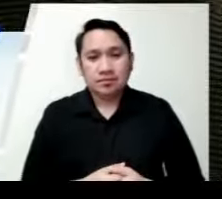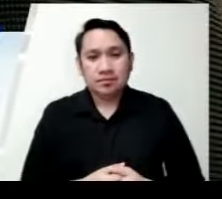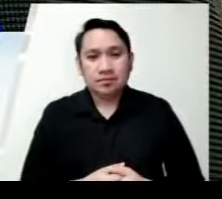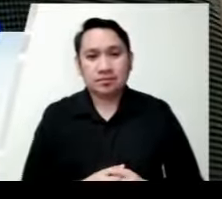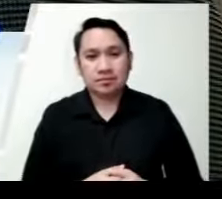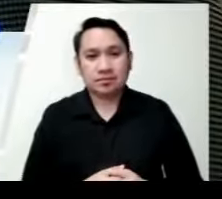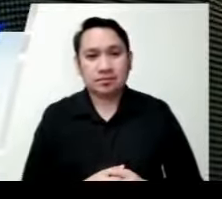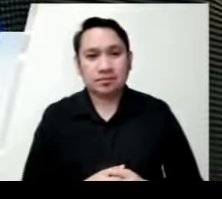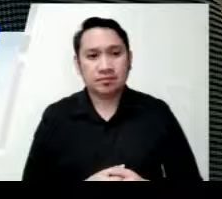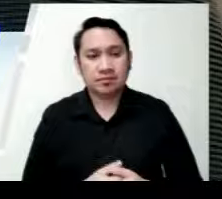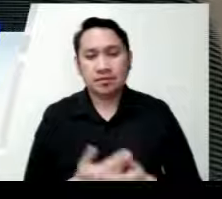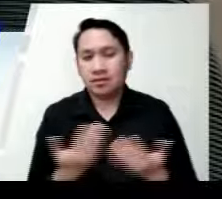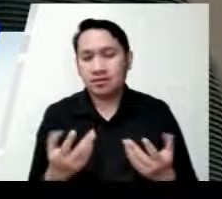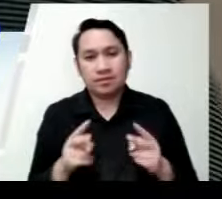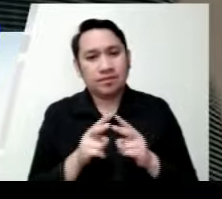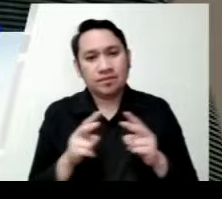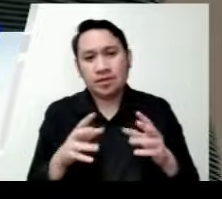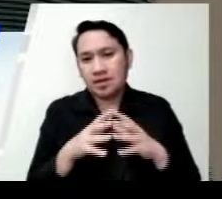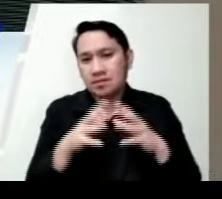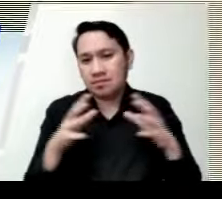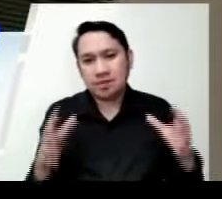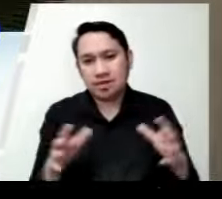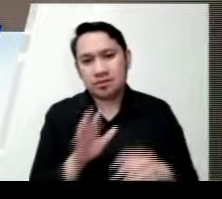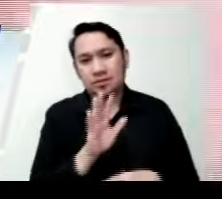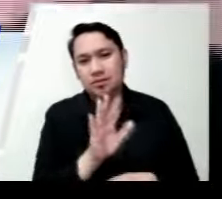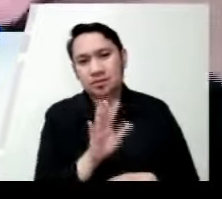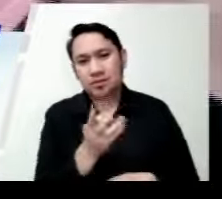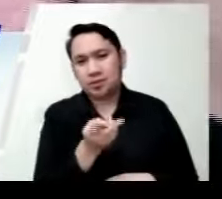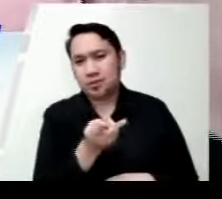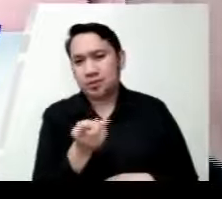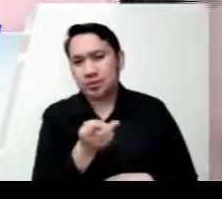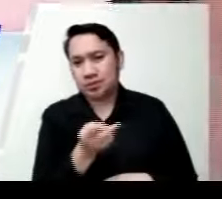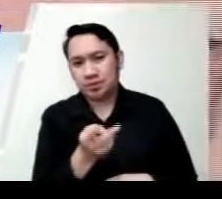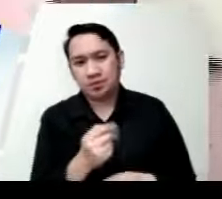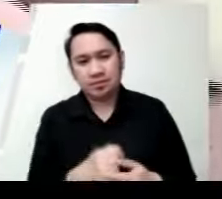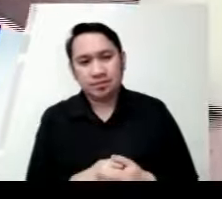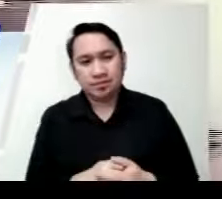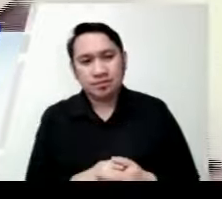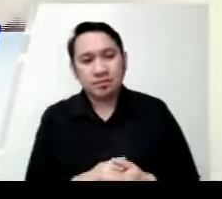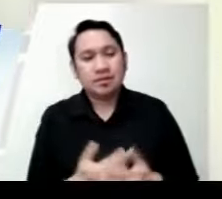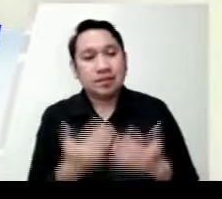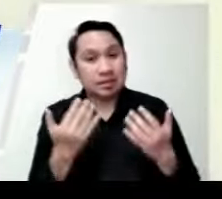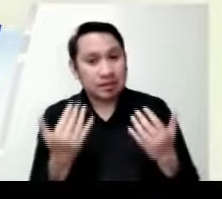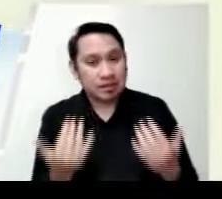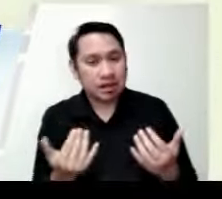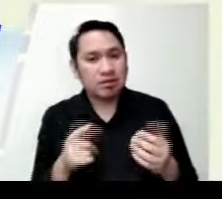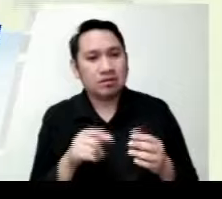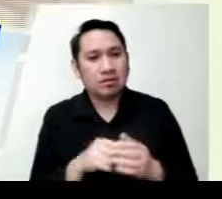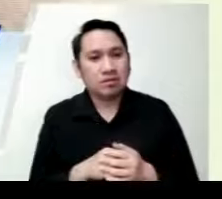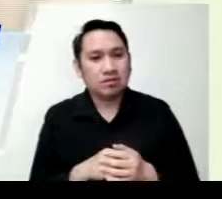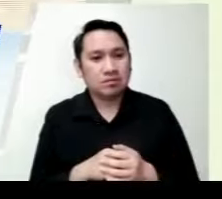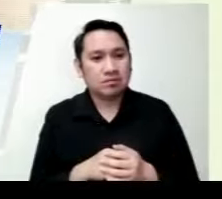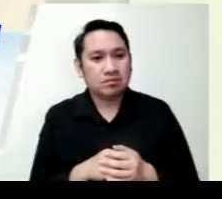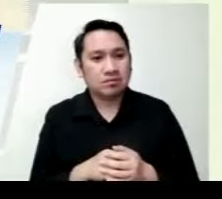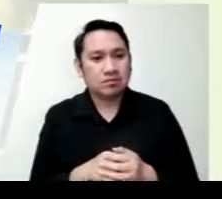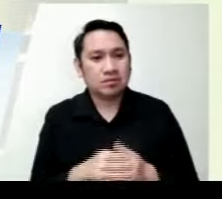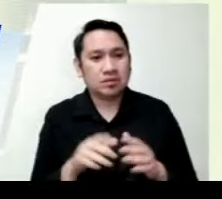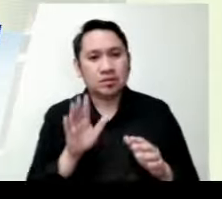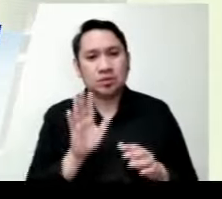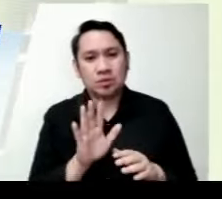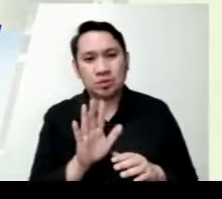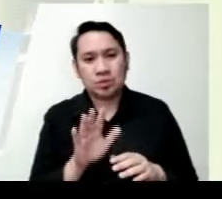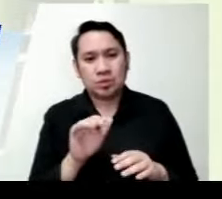Sobrang ganda raw ng friendship ni na Barbie at David na umaabot sa puntong di lang trabaho ang